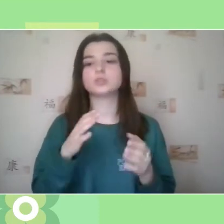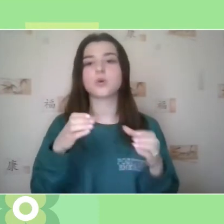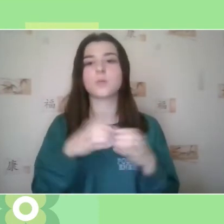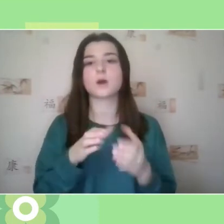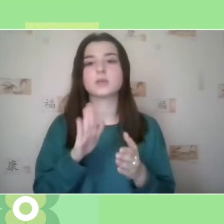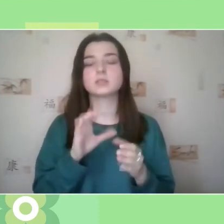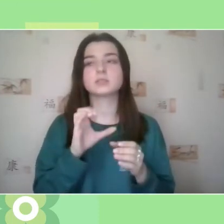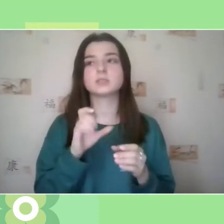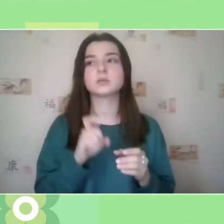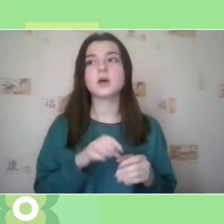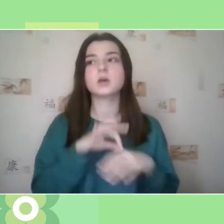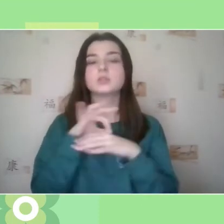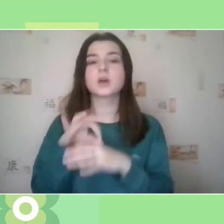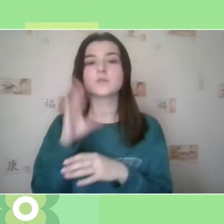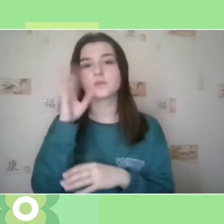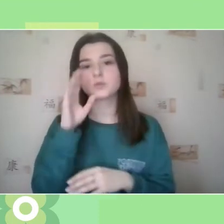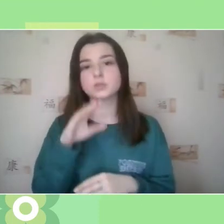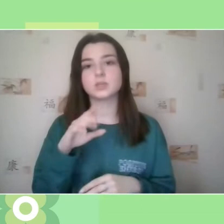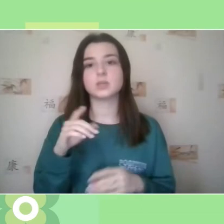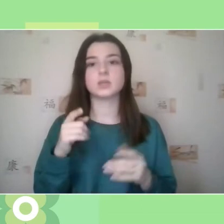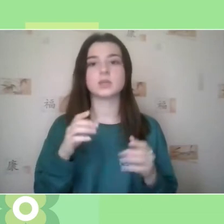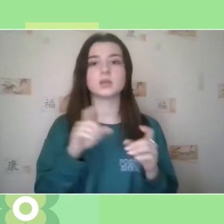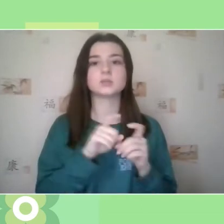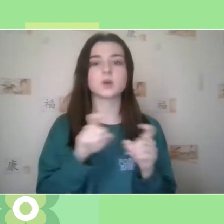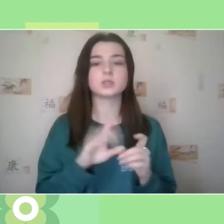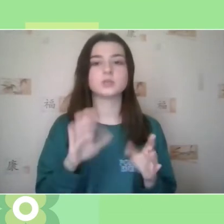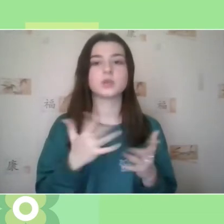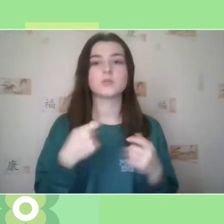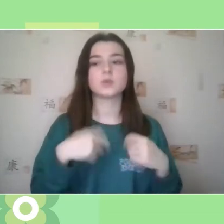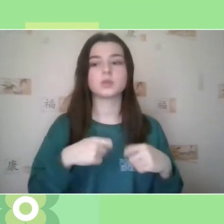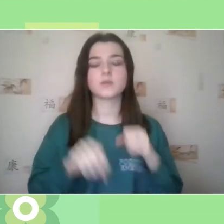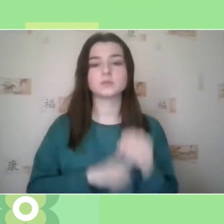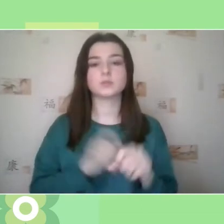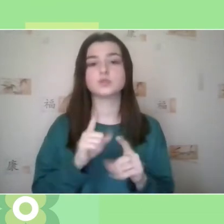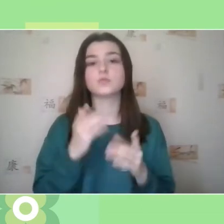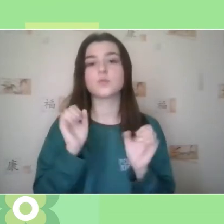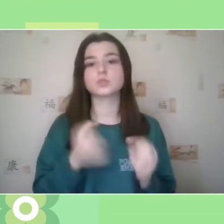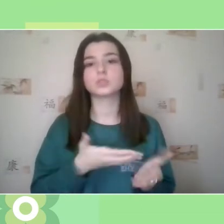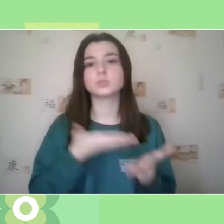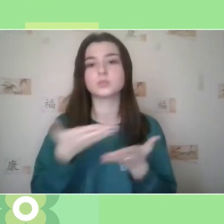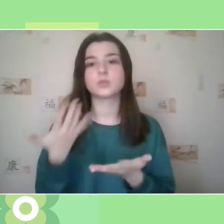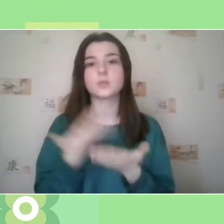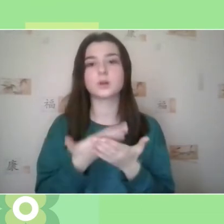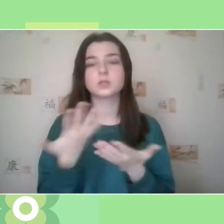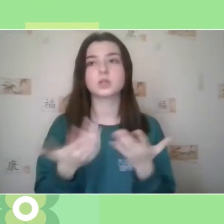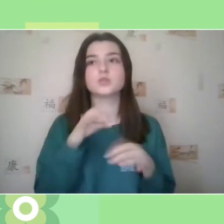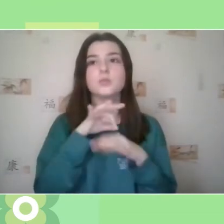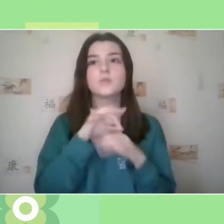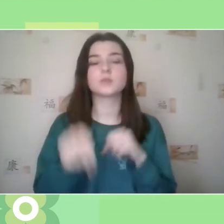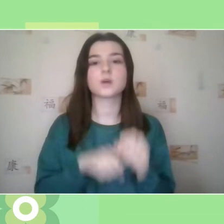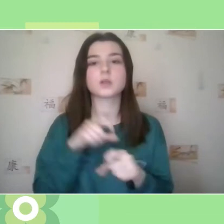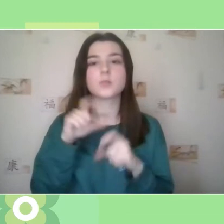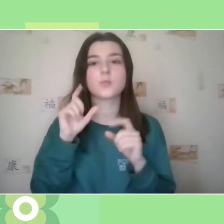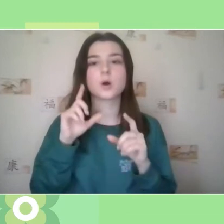води, хоч, не знаю, там магазину, який продає велосипеди, що ви можете запропонувати? Якщо ви проводите велопробіг, по-перше, це